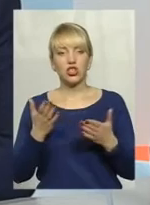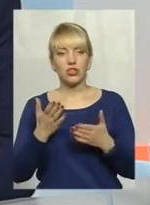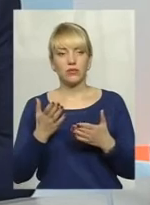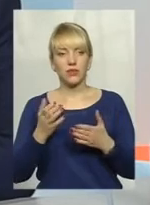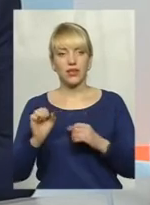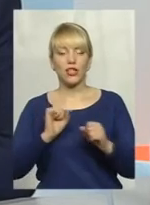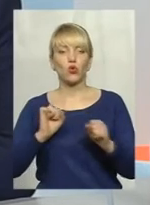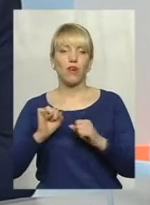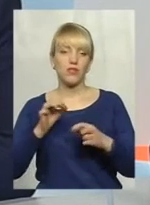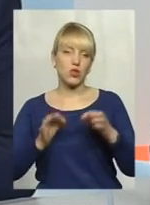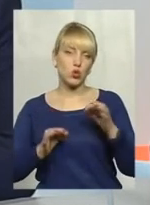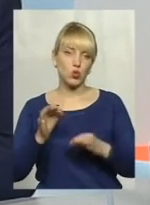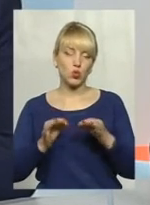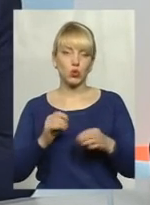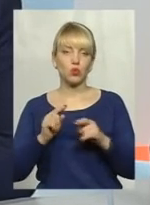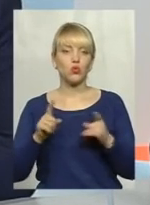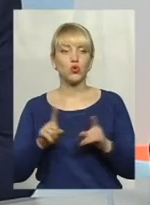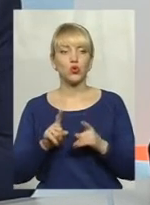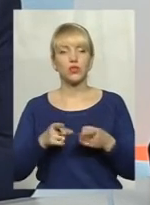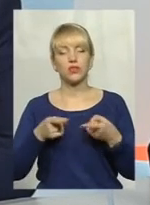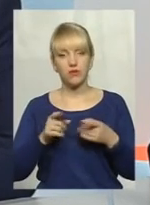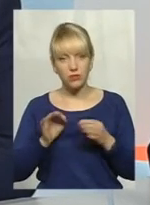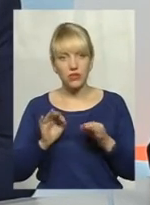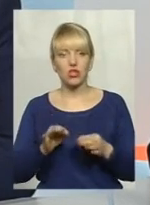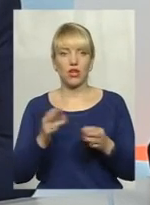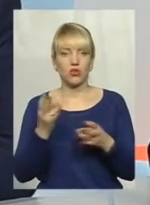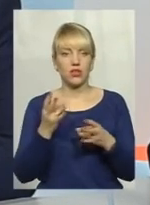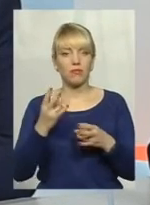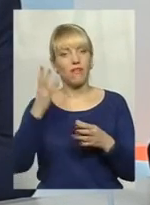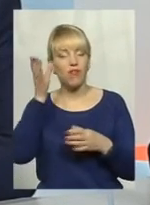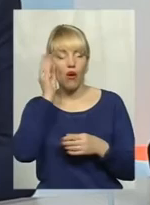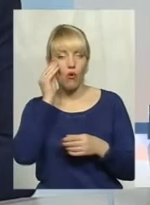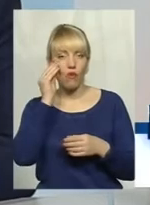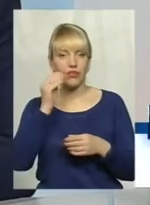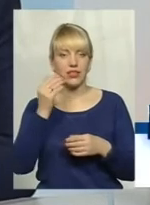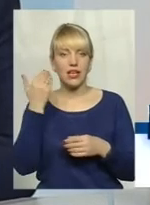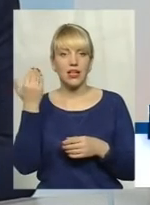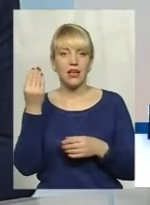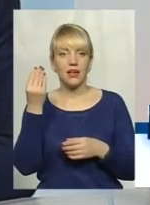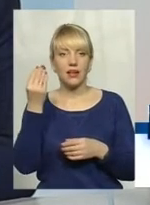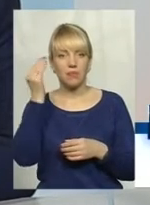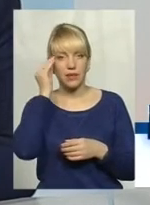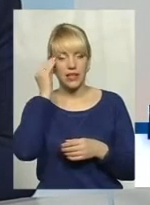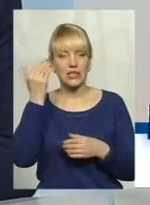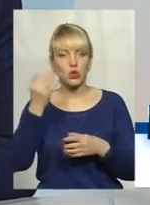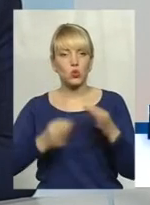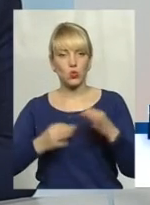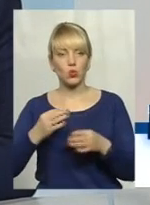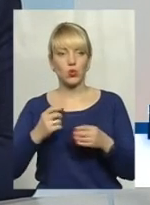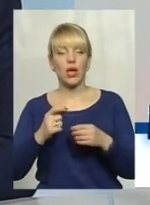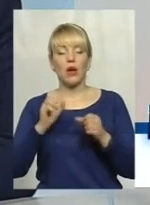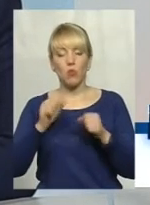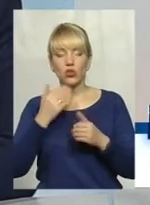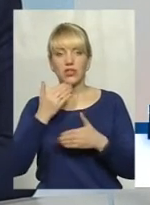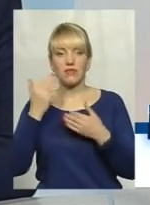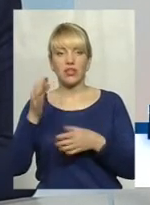суд. Тому що, звичайно, ми повинні враховувати думку суду і звертатися знову до суду можна,